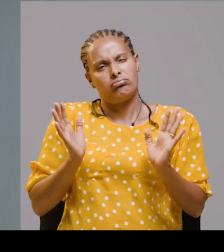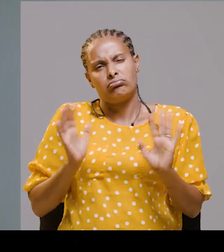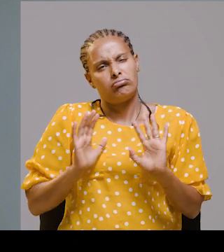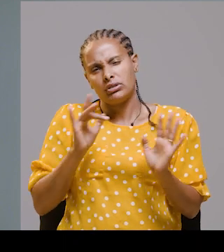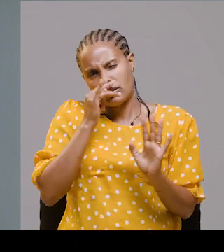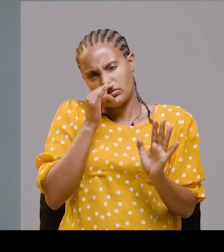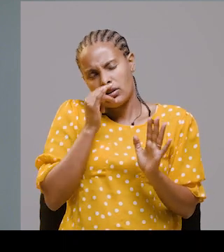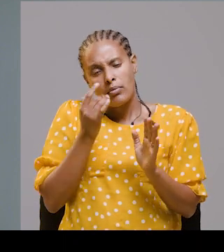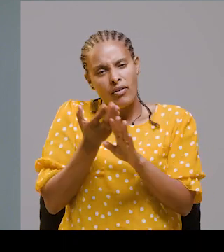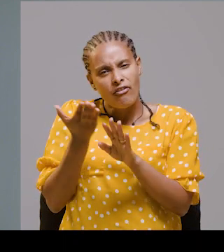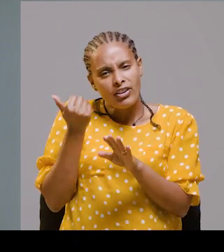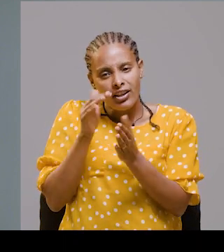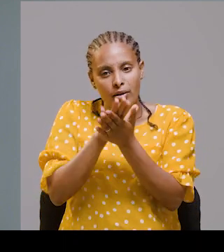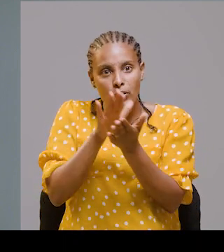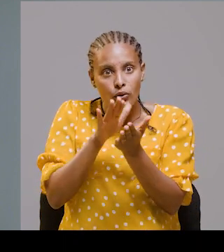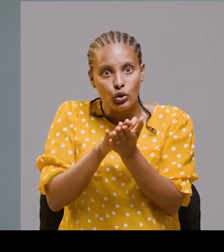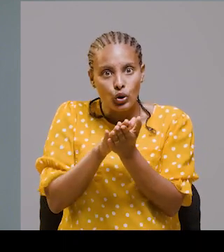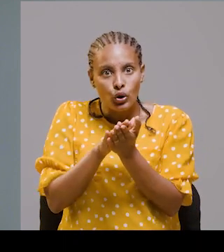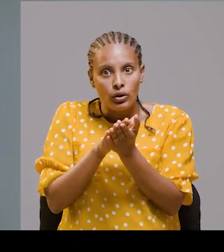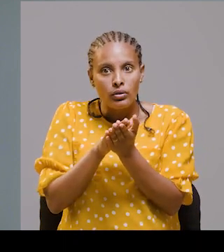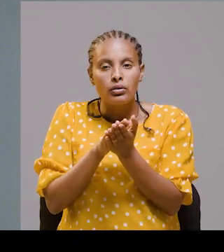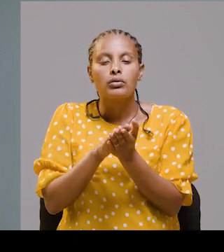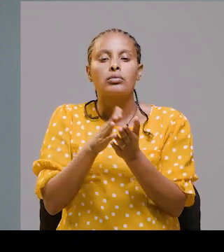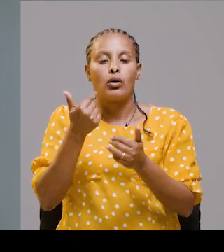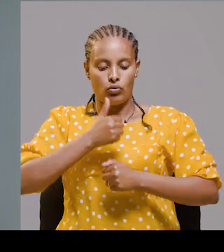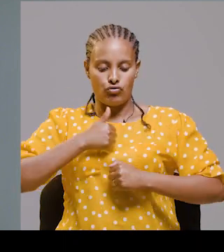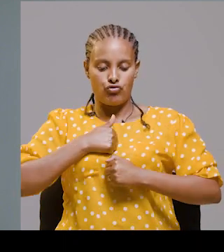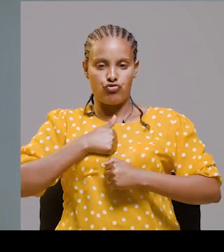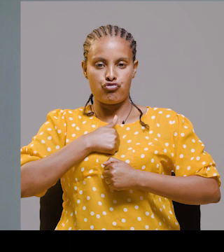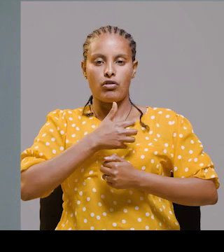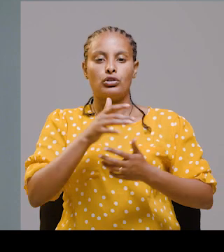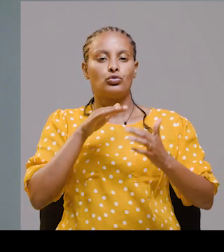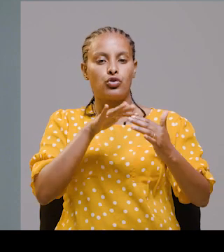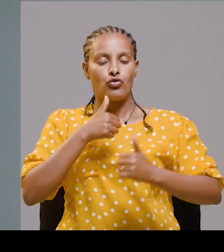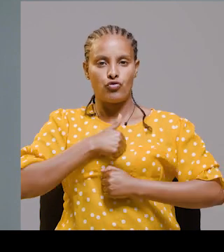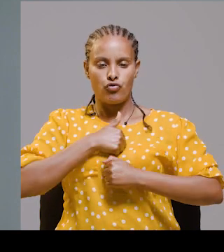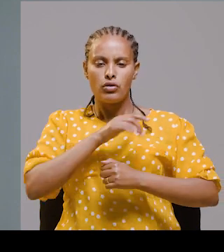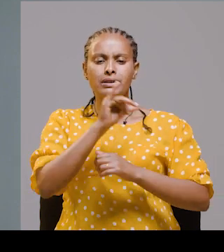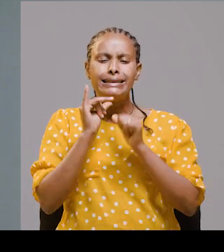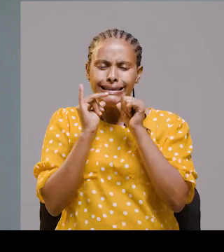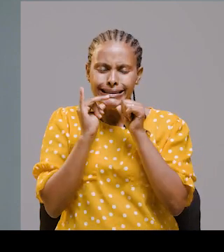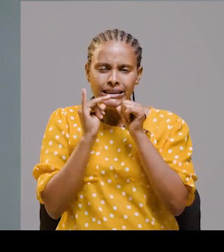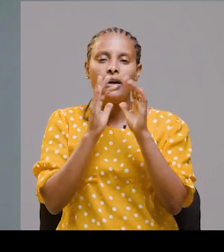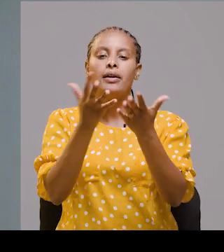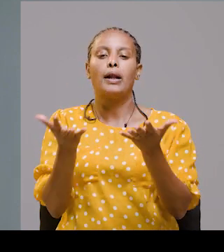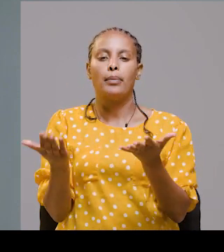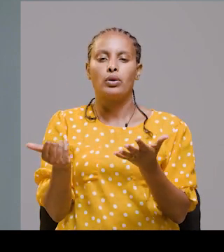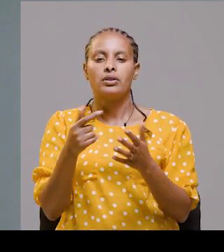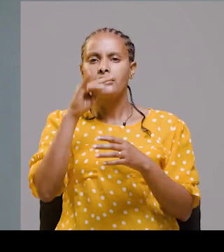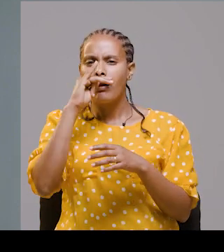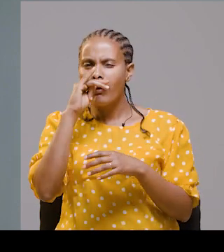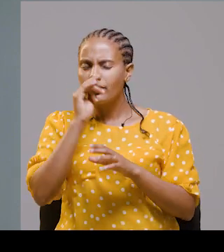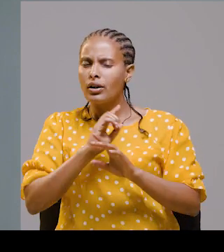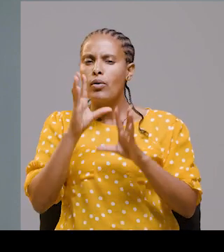ምክንያቱም የነበሩባቸው ትምህርት ቤቶች ጦር የሰፈረባቸው ስለነበሩ ማለት ነው። በጣም ብዙ በልጆቹ